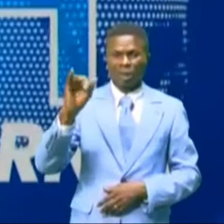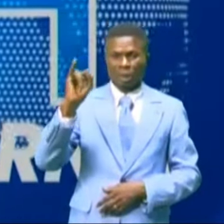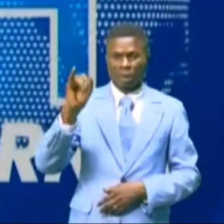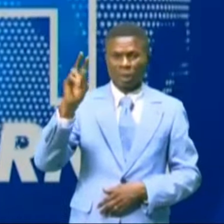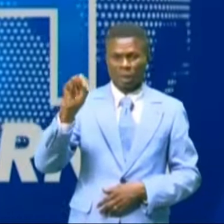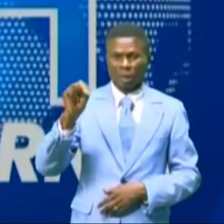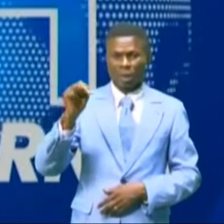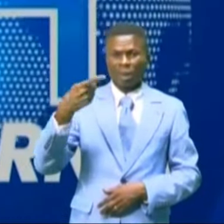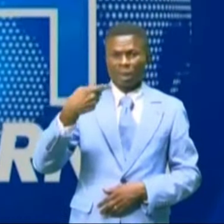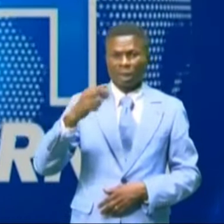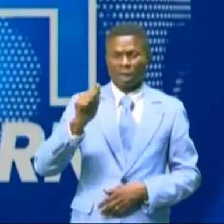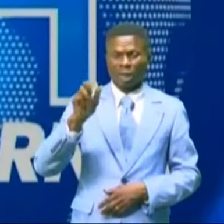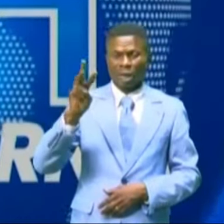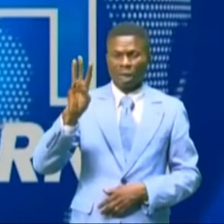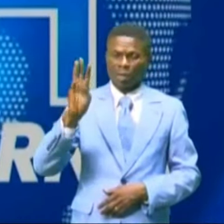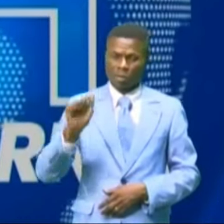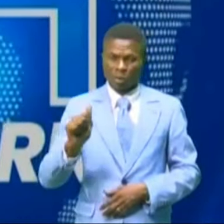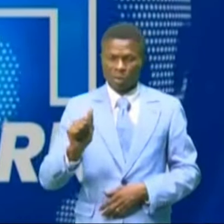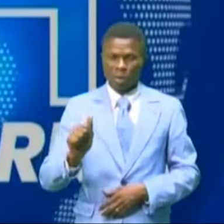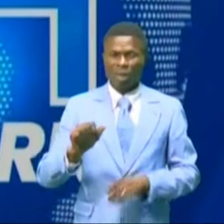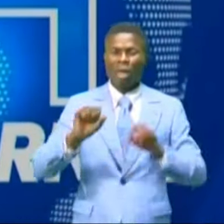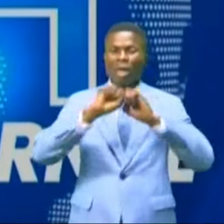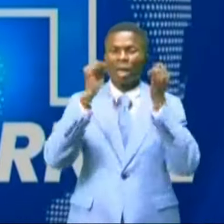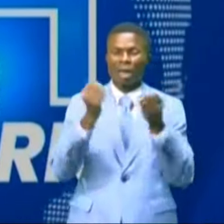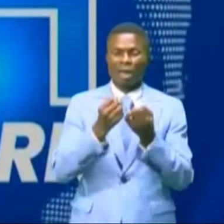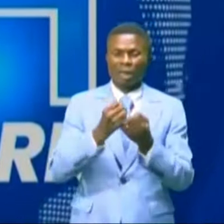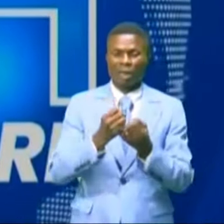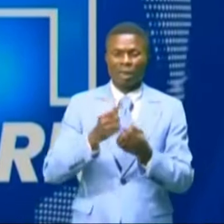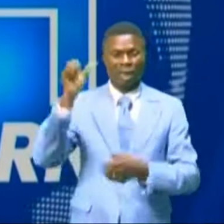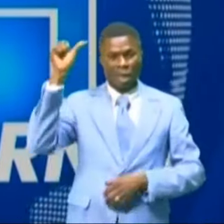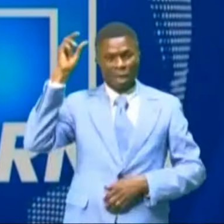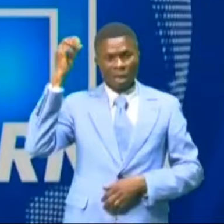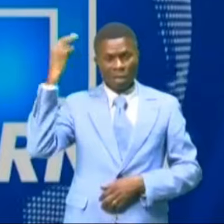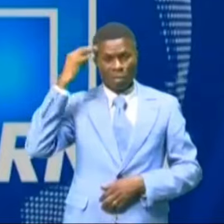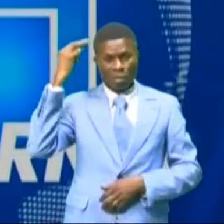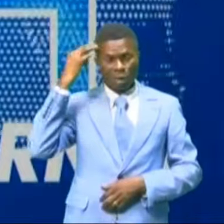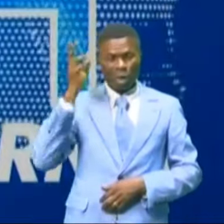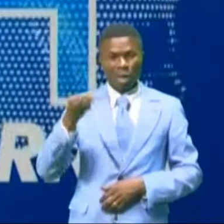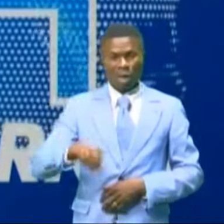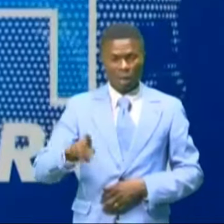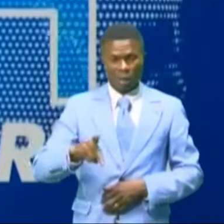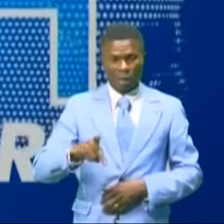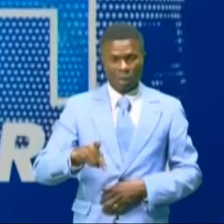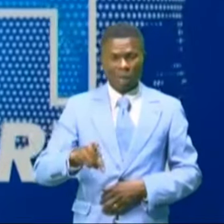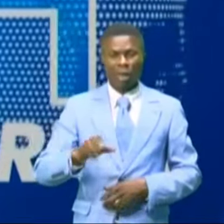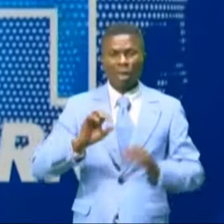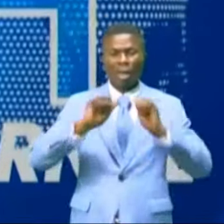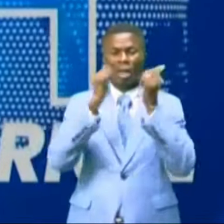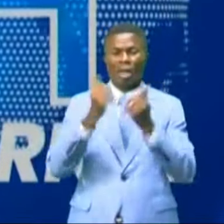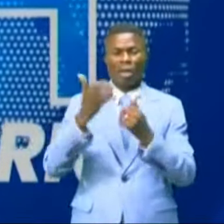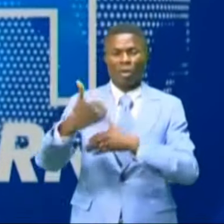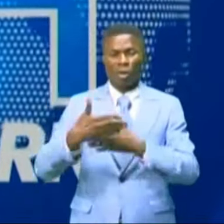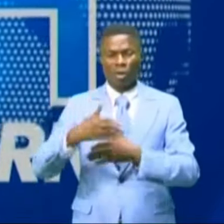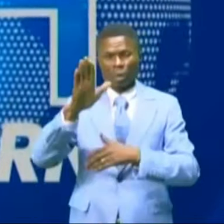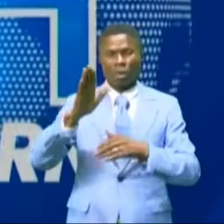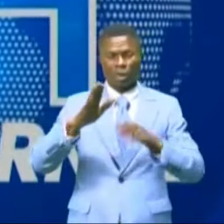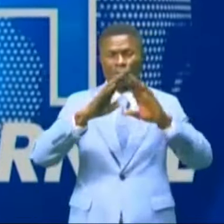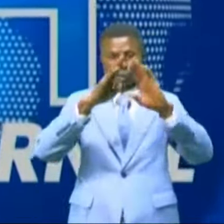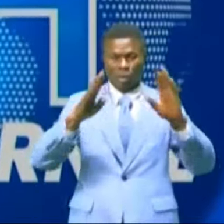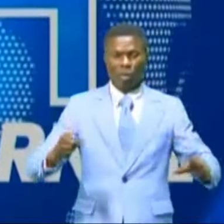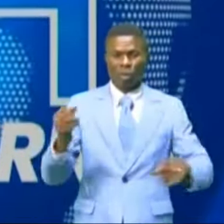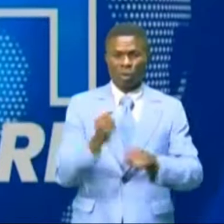de la Tchangu, l'agence de Massina quartier 1. Pour les provinces, s'adresser à l'agence la plus proche de votre milieu